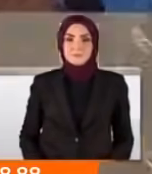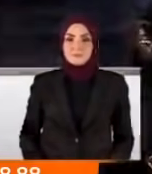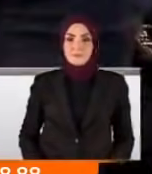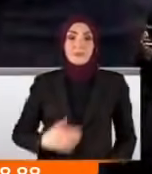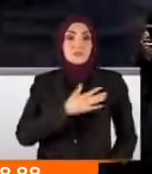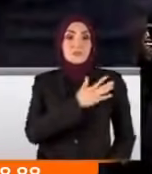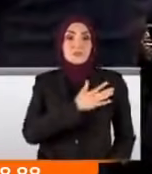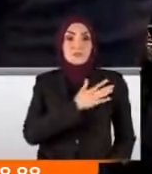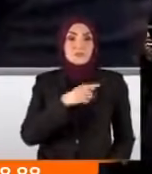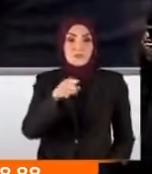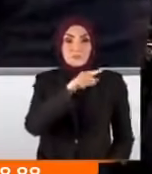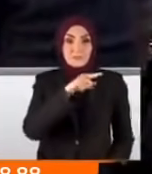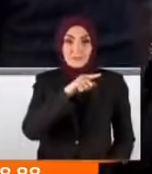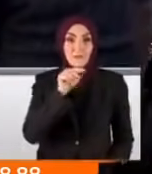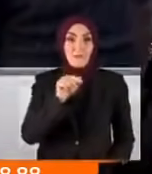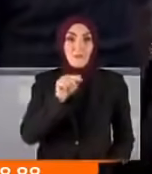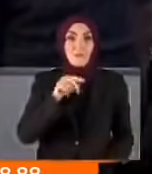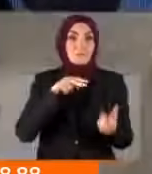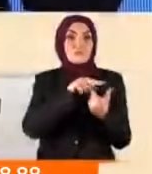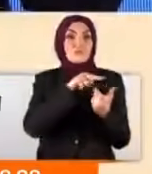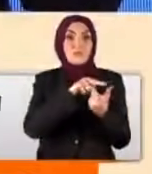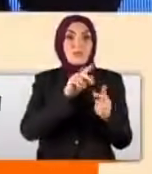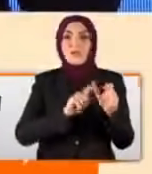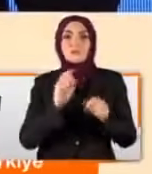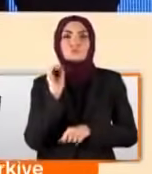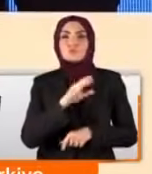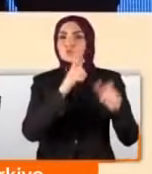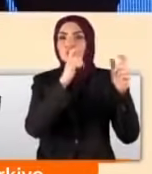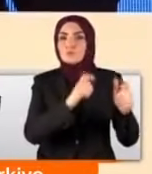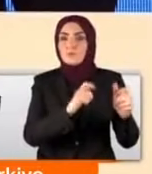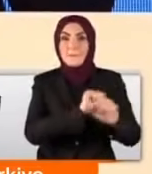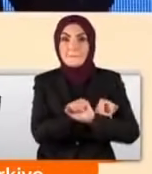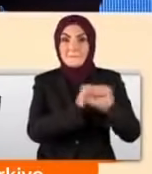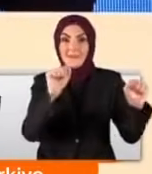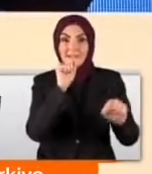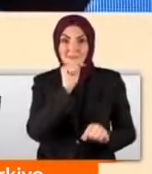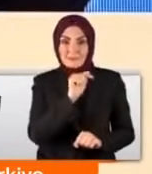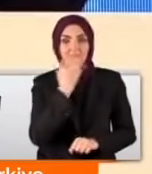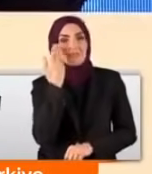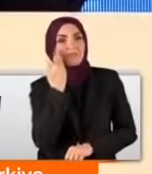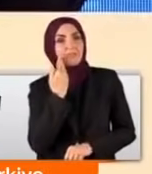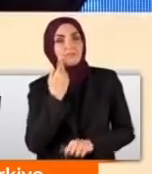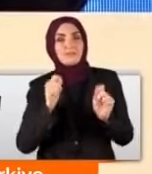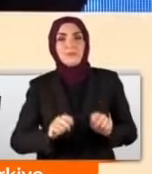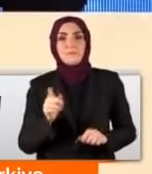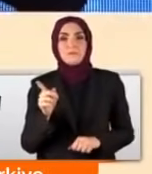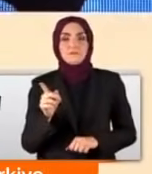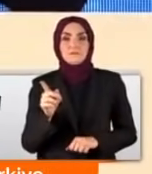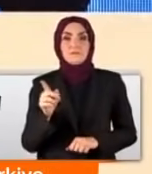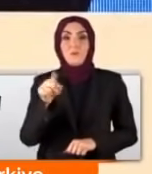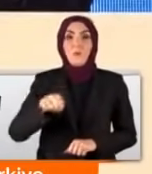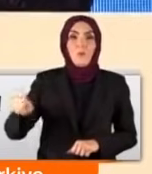CHP işte o Ümraniye çöplüğünün patlamasına seyirci kaldı.